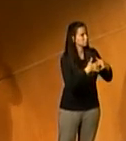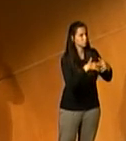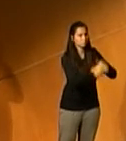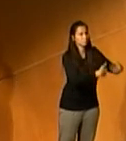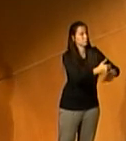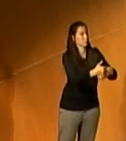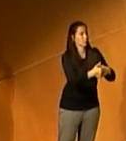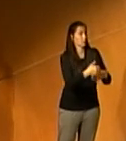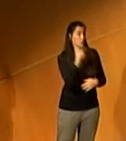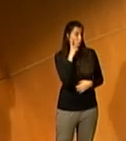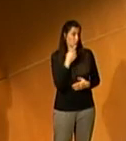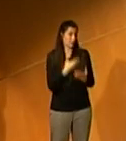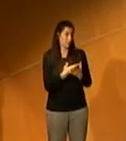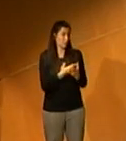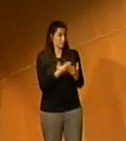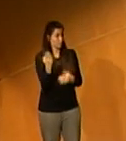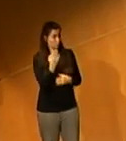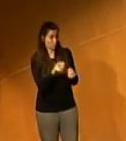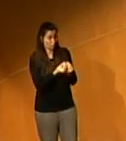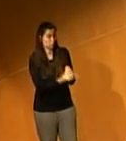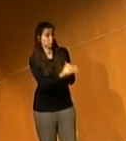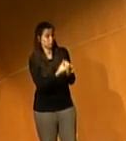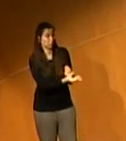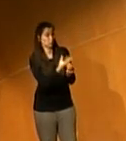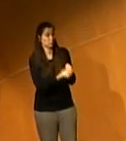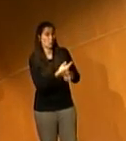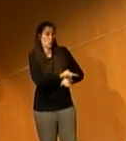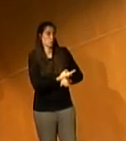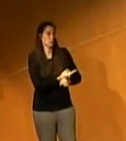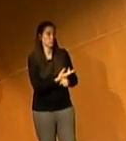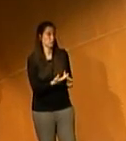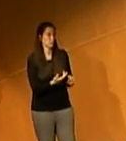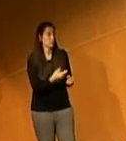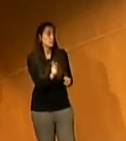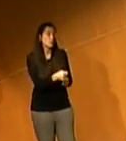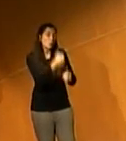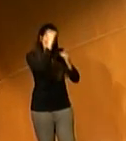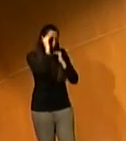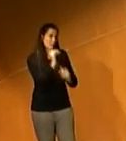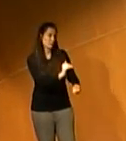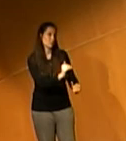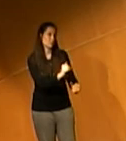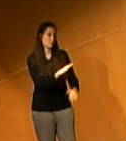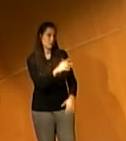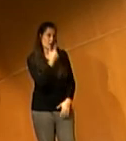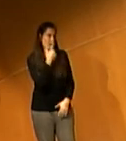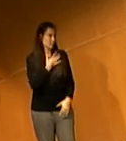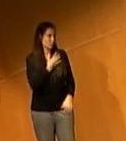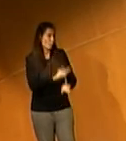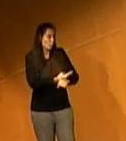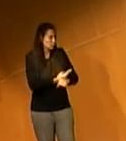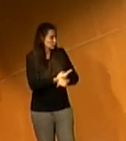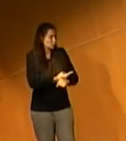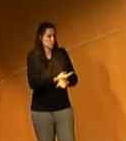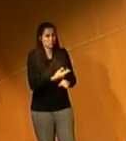faut qu'on leur donne des outils. Et puis aussi, bah, évidemment, qu'on ait confiance en eux. Mais ces outils me paraissent... vraiment